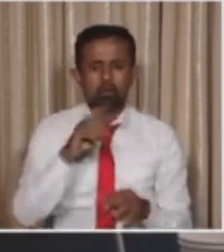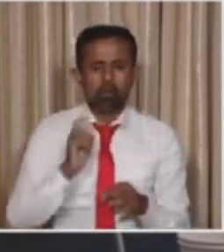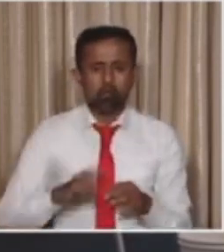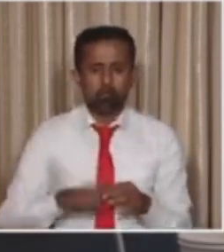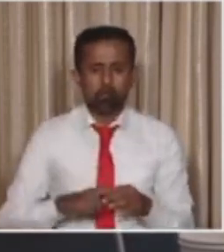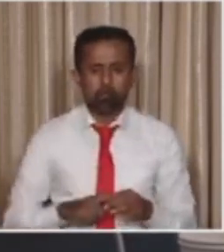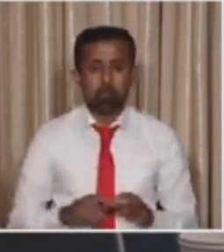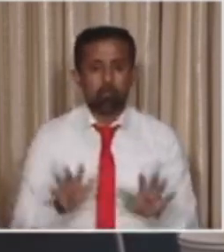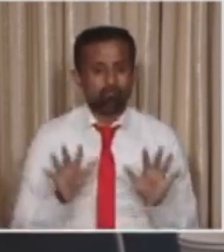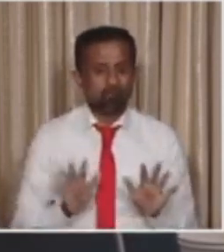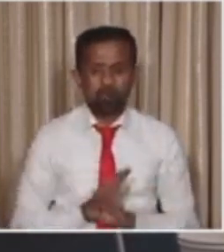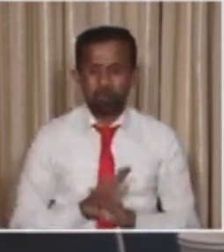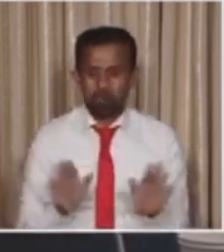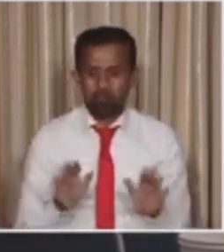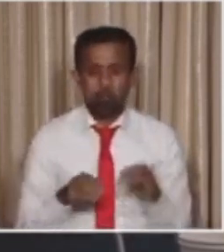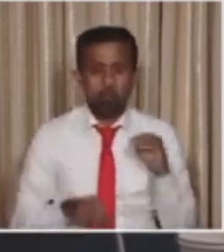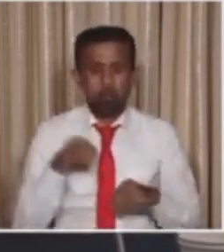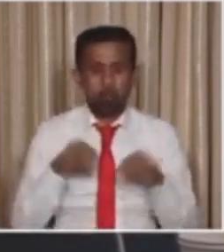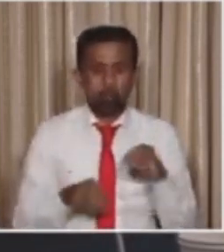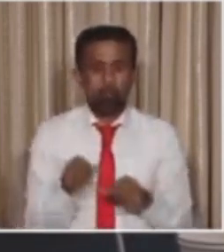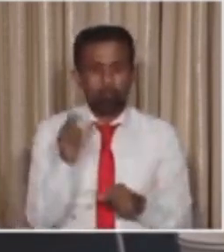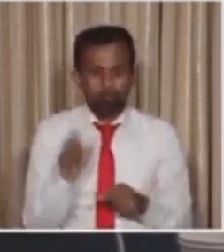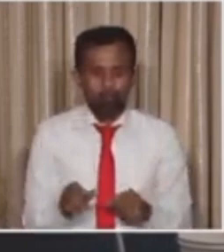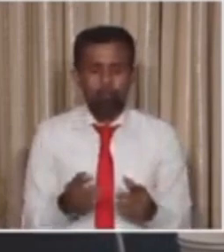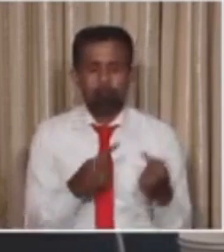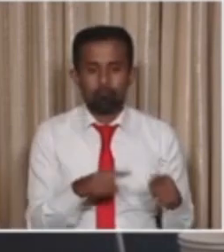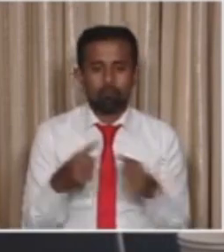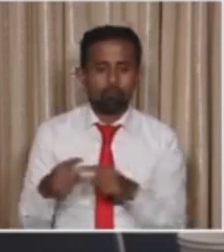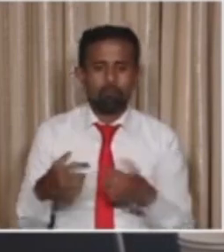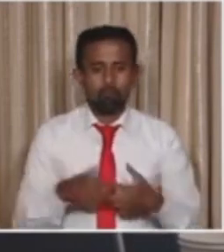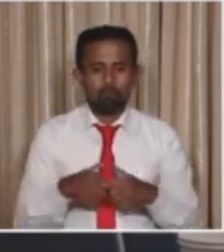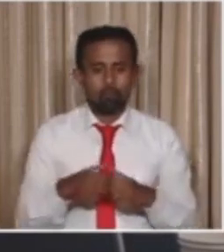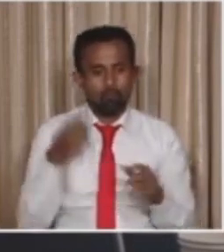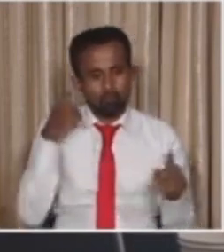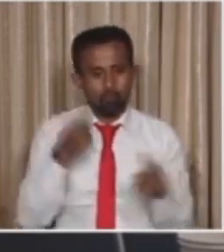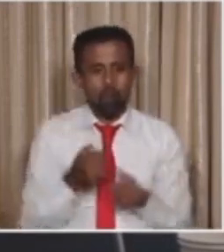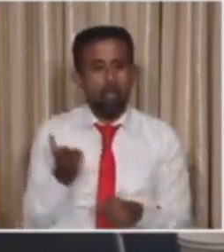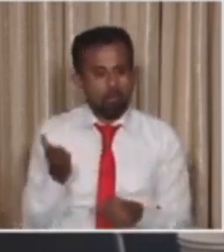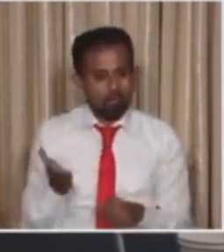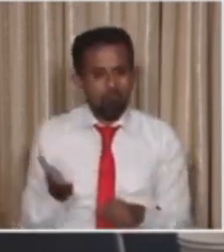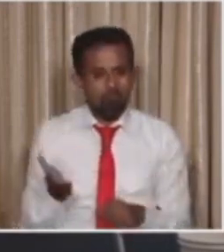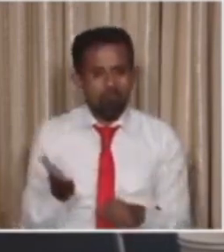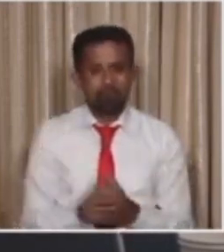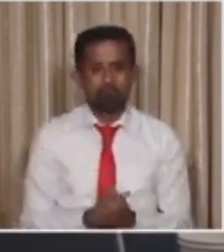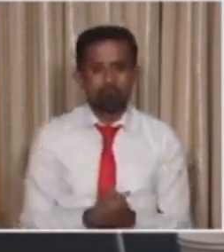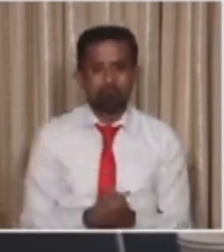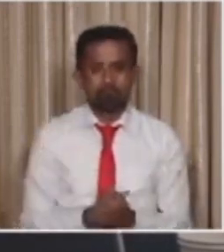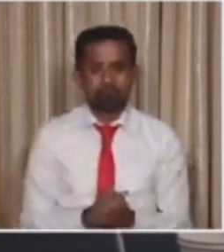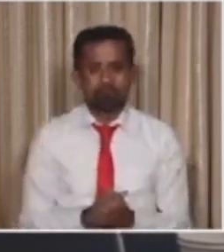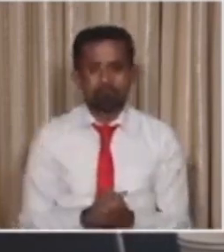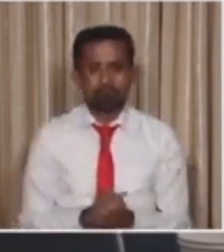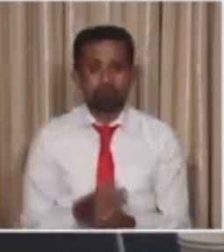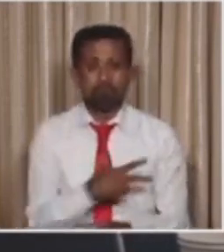மட்டுமல்ல அரசியல்வாதிகள் ஏற்படுத்துகின்ற பல்வேறு பிரச்சனைகளும் இங்கு இருக்கின்றது. ஆகவே ஆன்டி கரப்ஷன் பில் உடனே கொண்டு வந்து